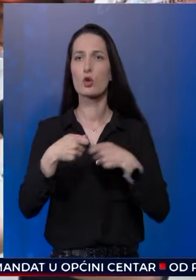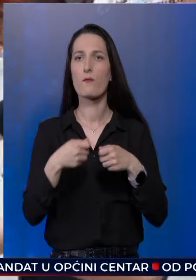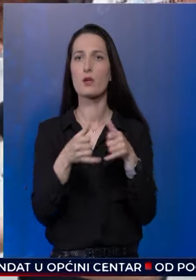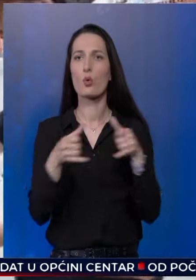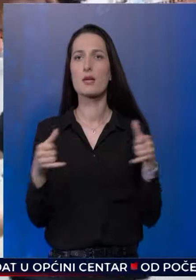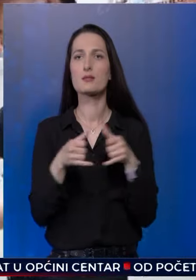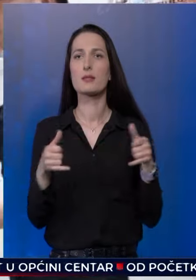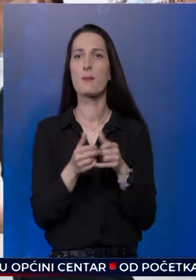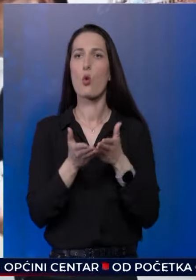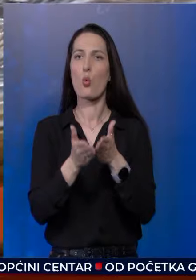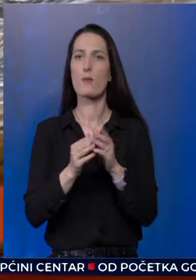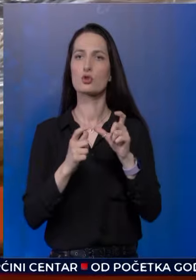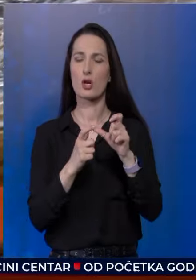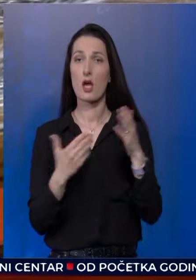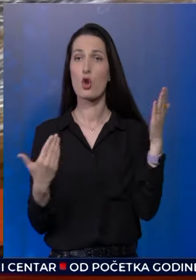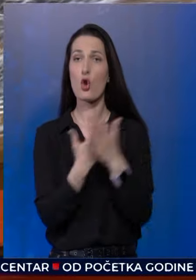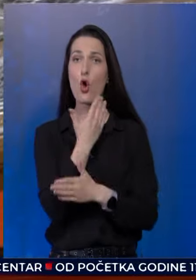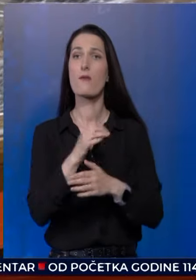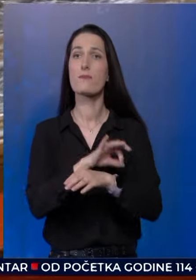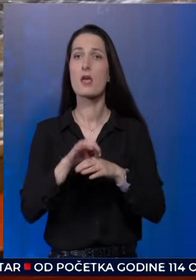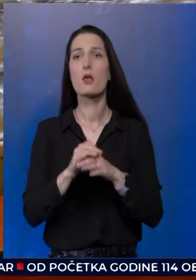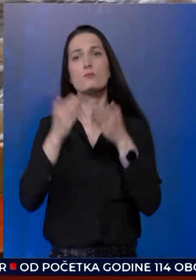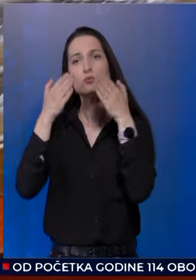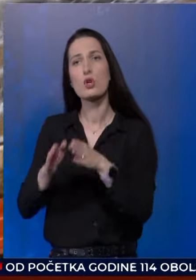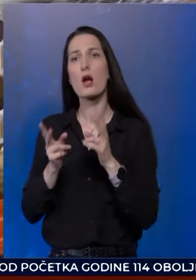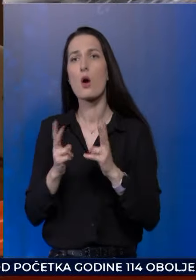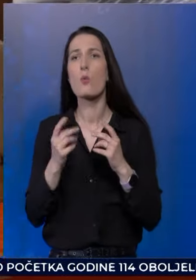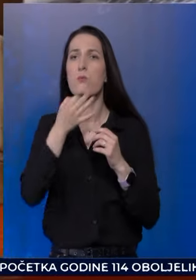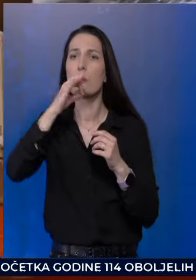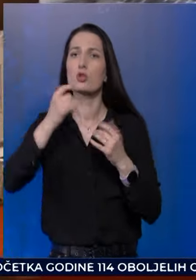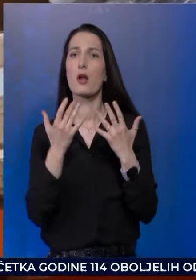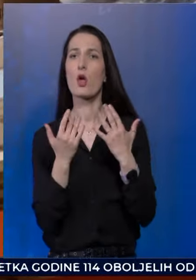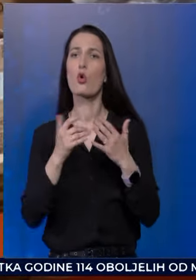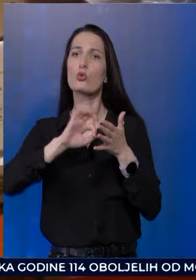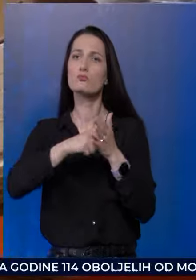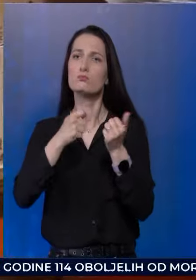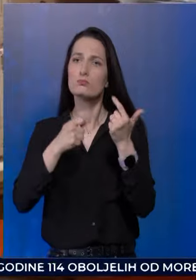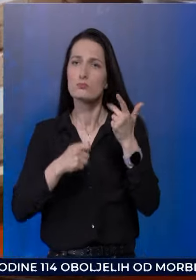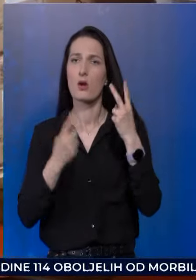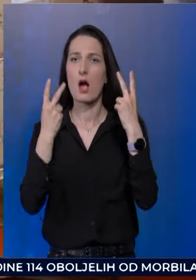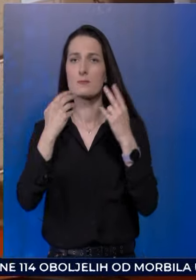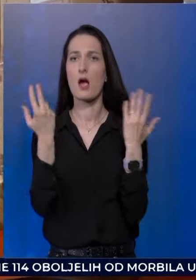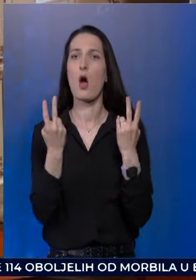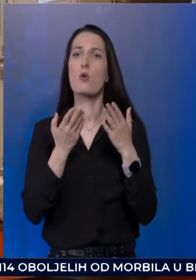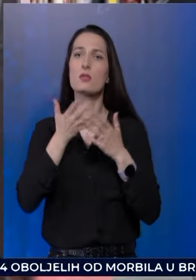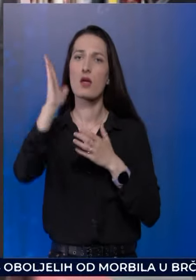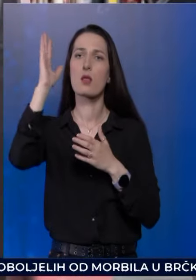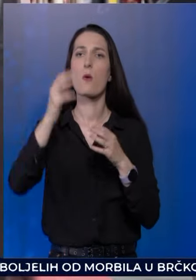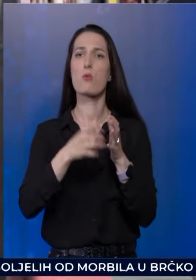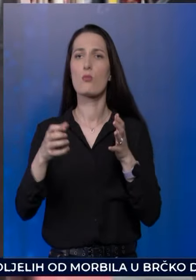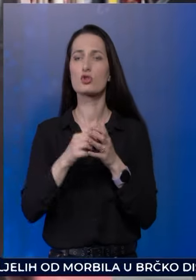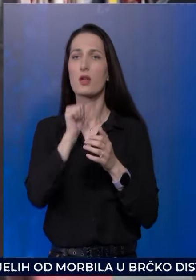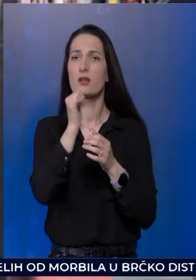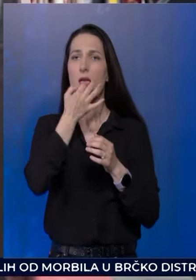mere usredsređene su na poboljšanje nekoliko ključnih aspekata, kao što su dalje poboljšanje efikasnosti carinjenja robe na šangajskim lučkim terminalima